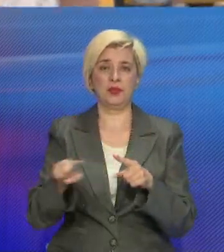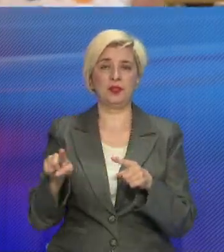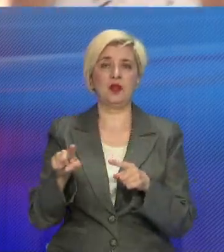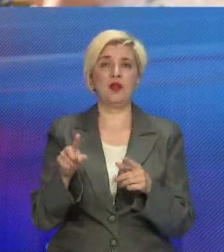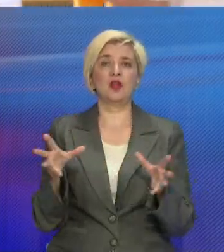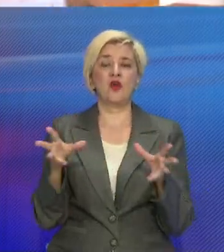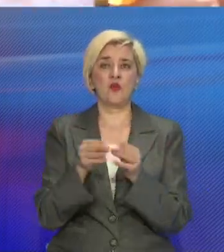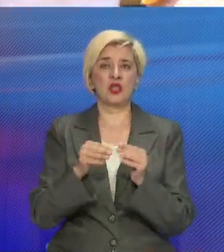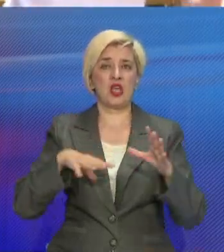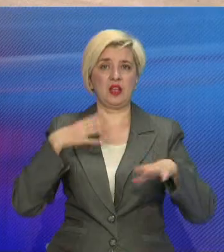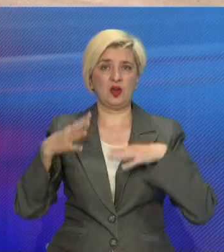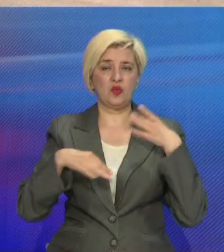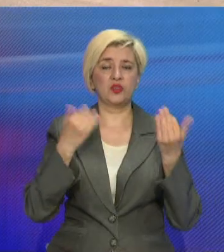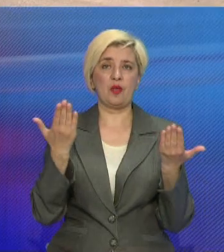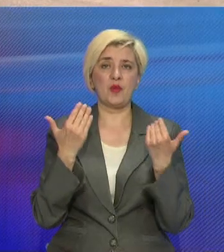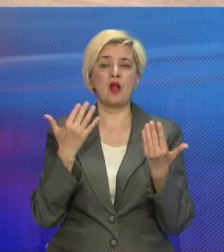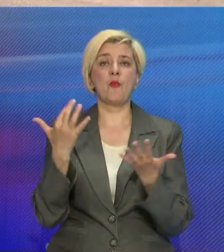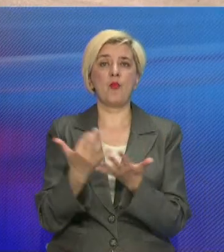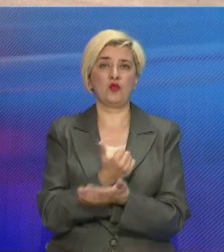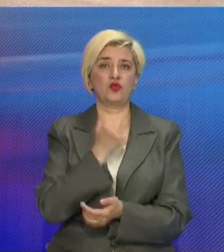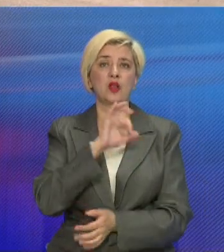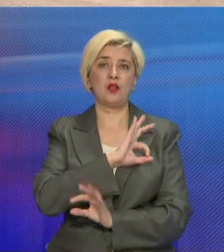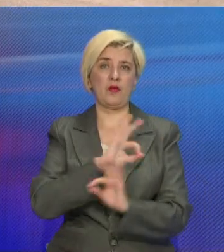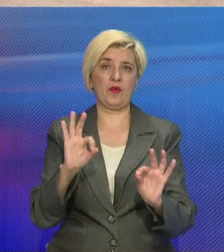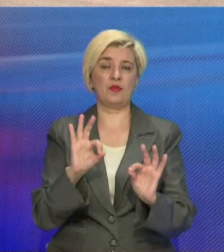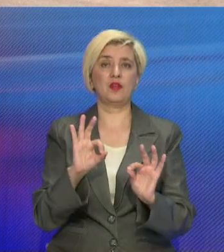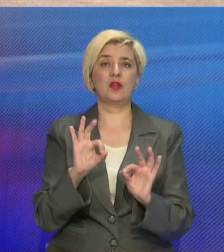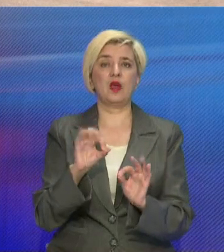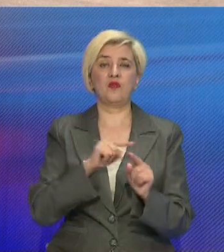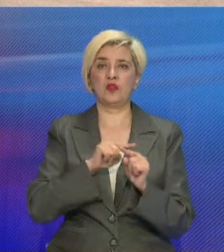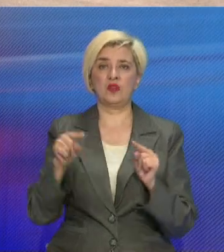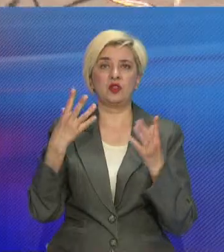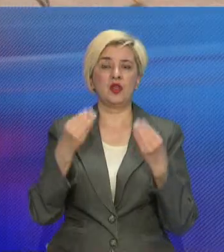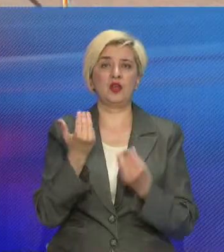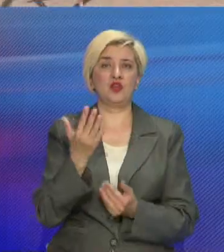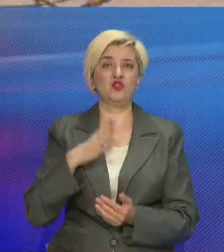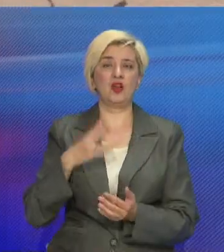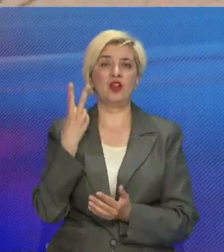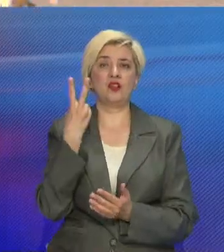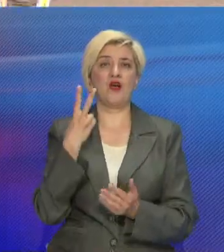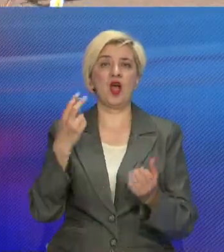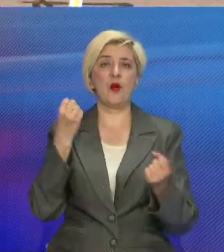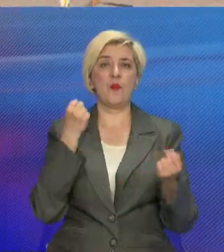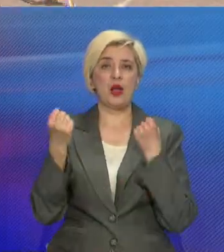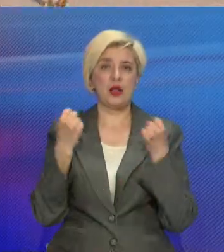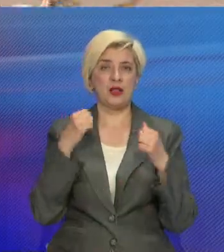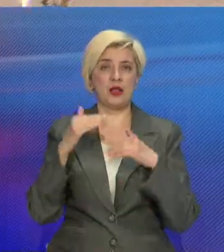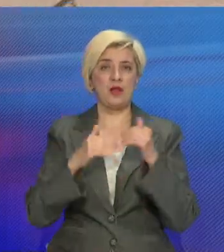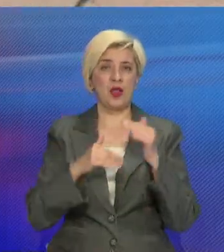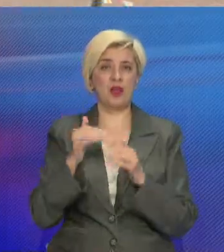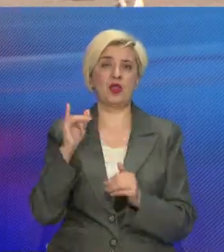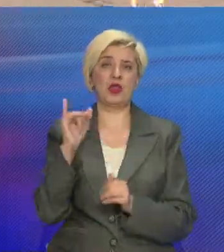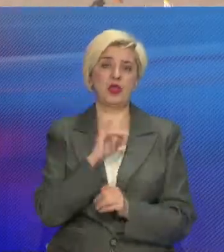Сумяшчаць трэніроўкі з адпачынкам у рабят атрымоўвалася на выдатна. На працягу дня іх чакала 2 практыкаванні, а ўвечары –